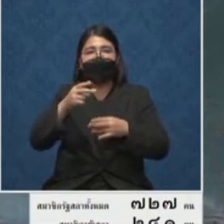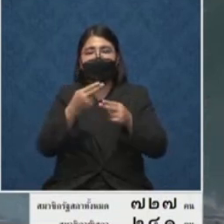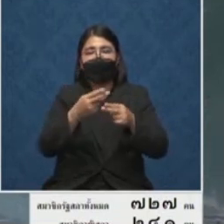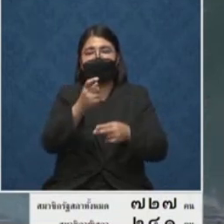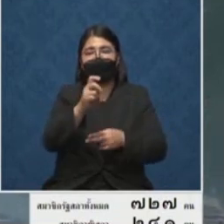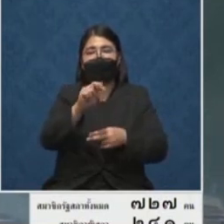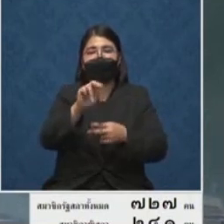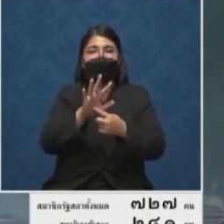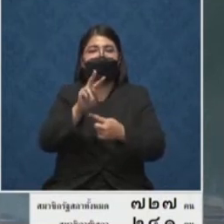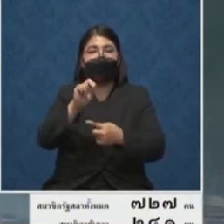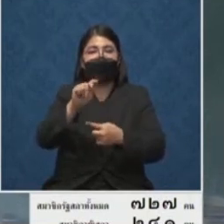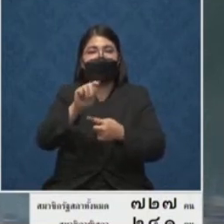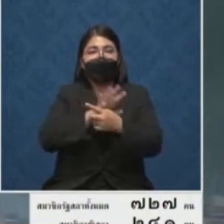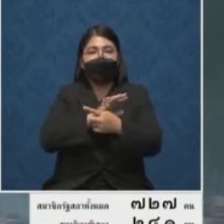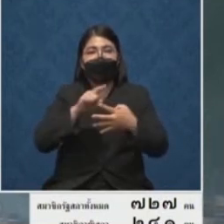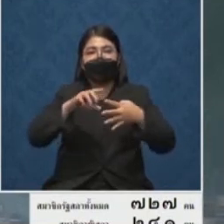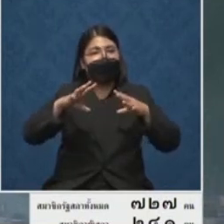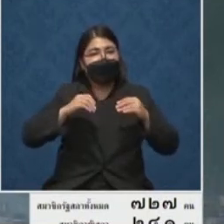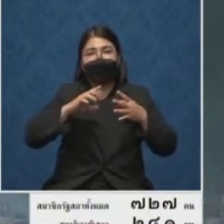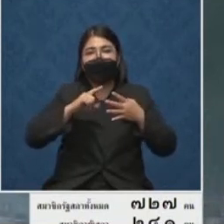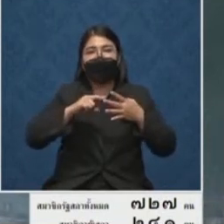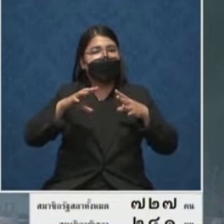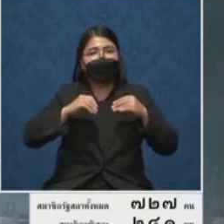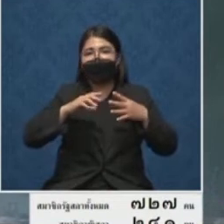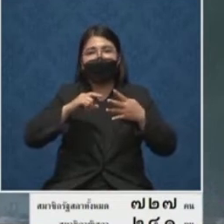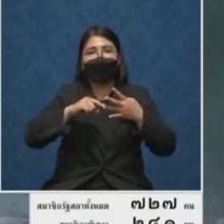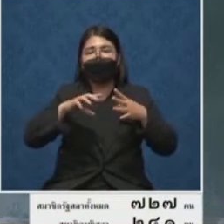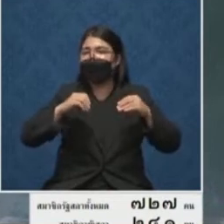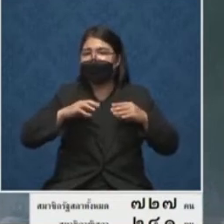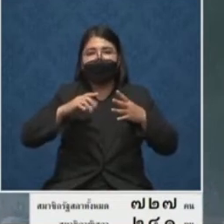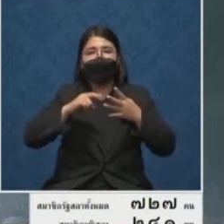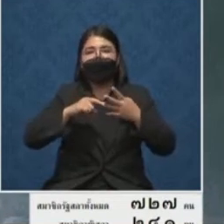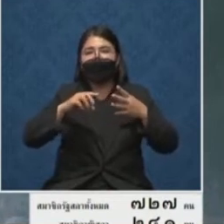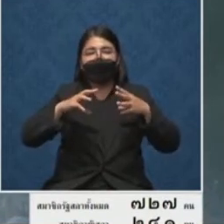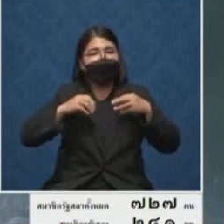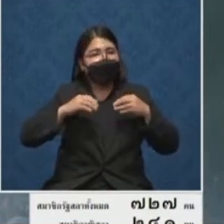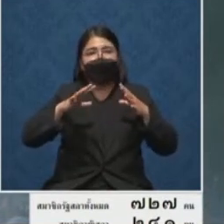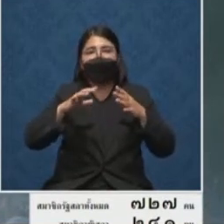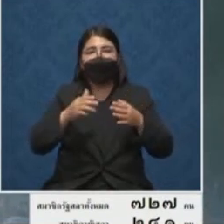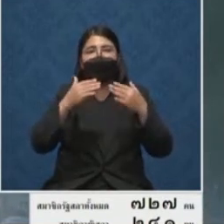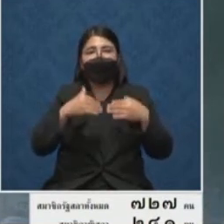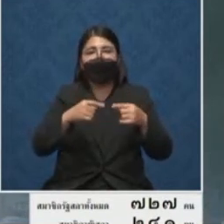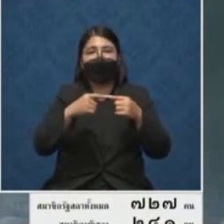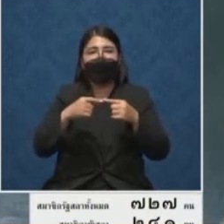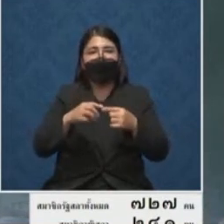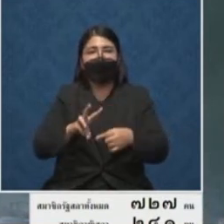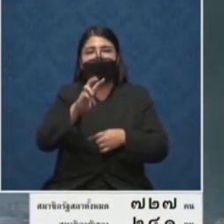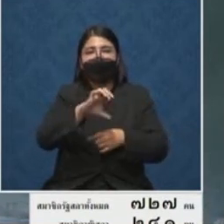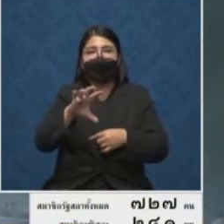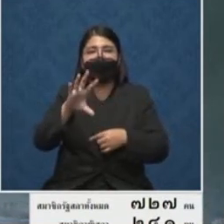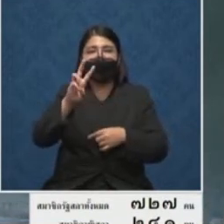667นายอนันต์ผลอํานวย 1ไม่รับหลักการ2ไม่รับหลักการ3ไม่รับหลักการ4ไม่รับหลัก